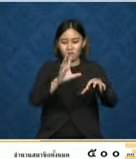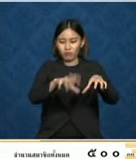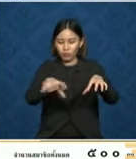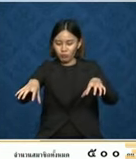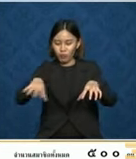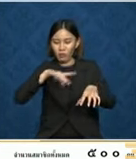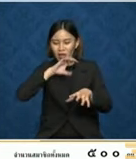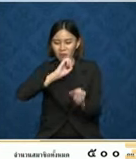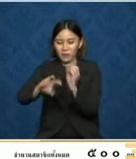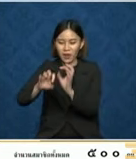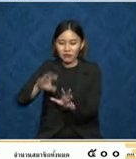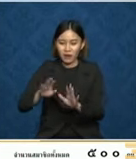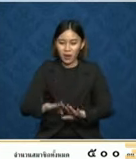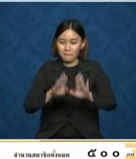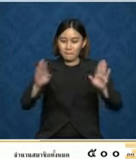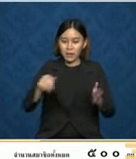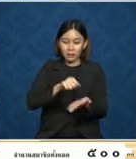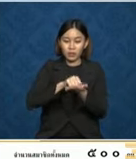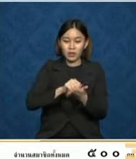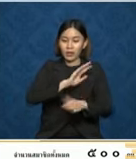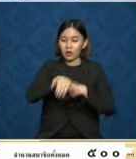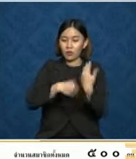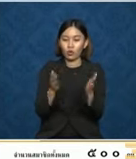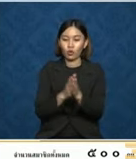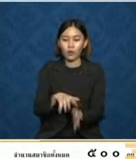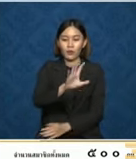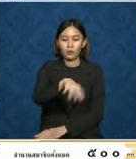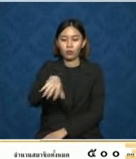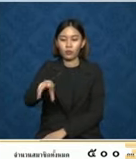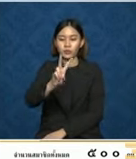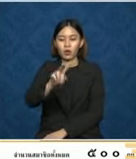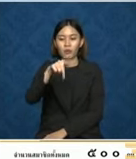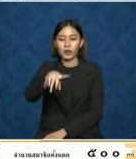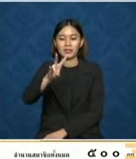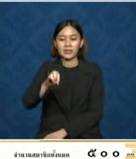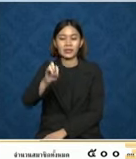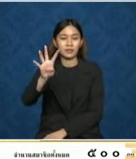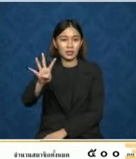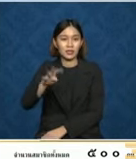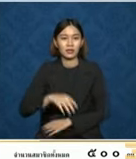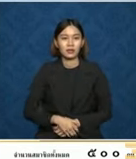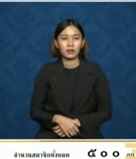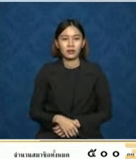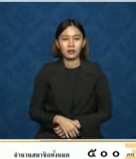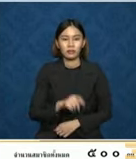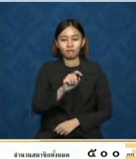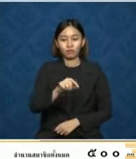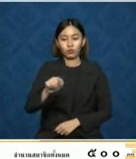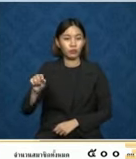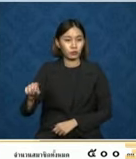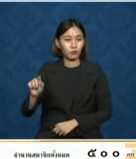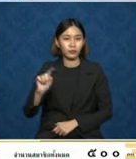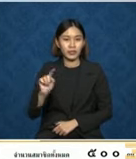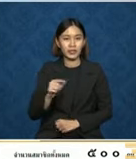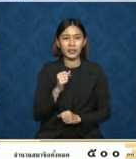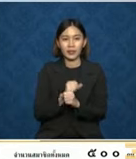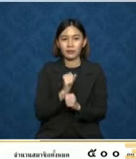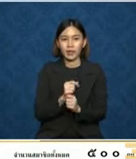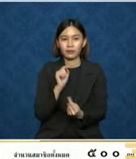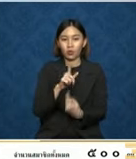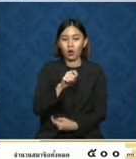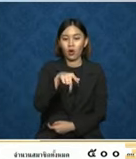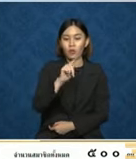มูลฝอยที่เปิดดำเนินการอยู่รวม 2,074 แห่งโดยในจำนวนดังกล่าวนี้ครับดำเนินการโดย